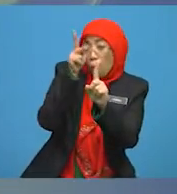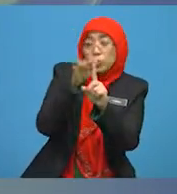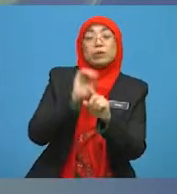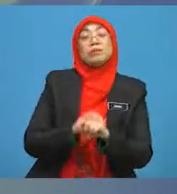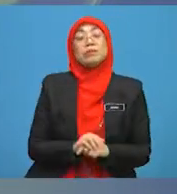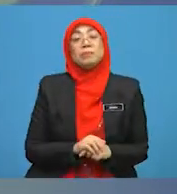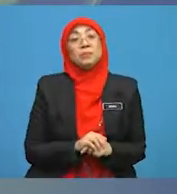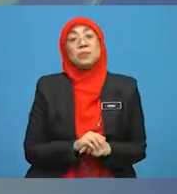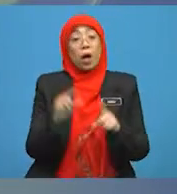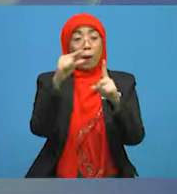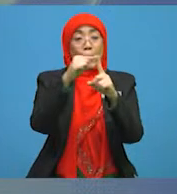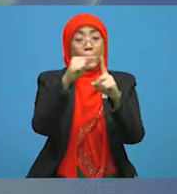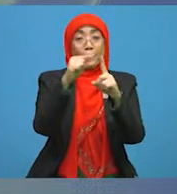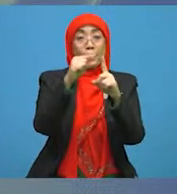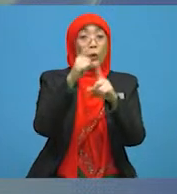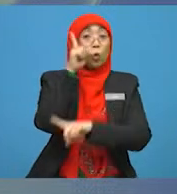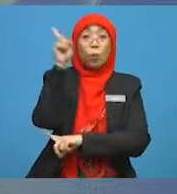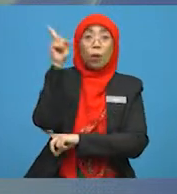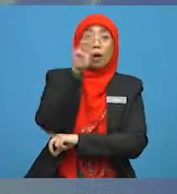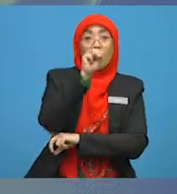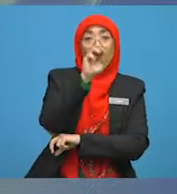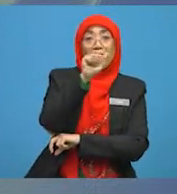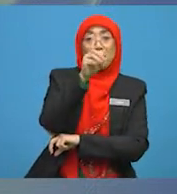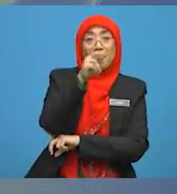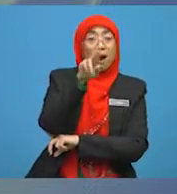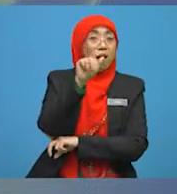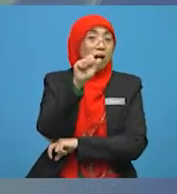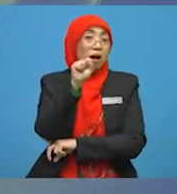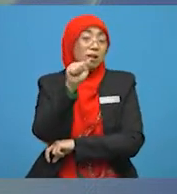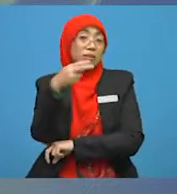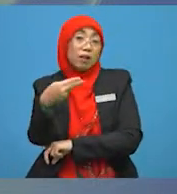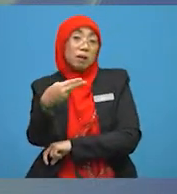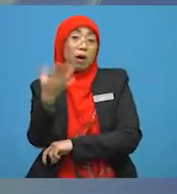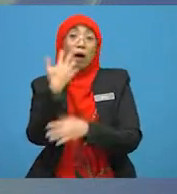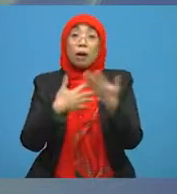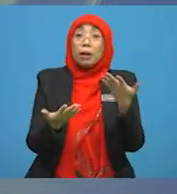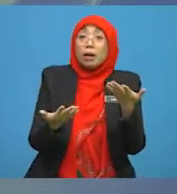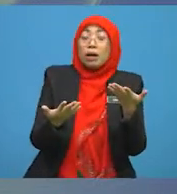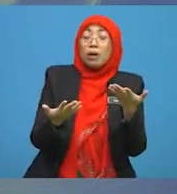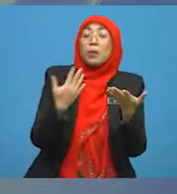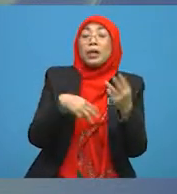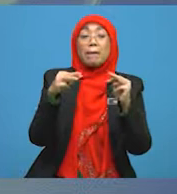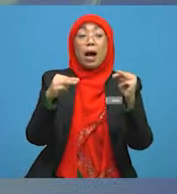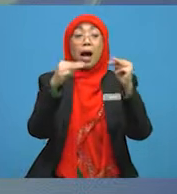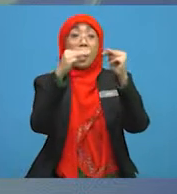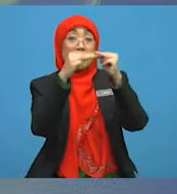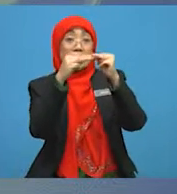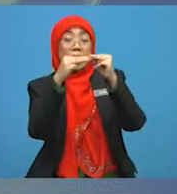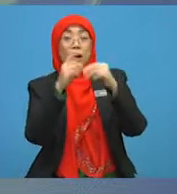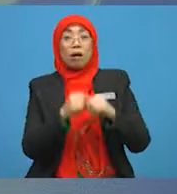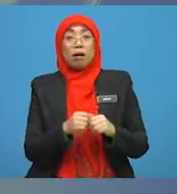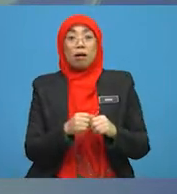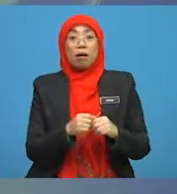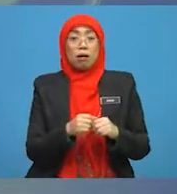madrasah, makna asalnya ialah sekolah. Perkataan madrasah ini kemudiannya mengalami